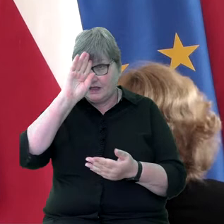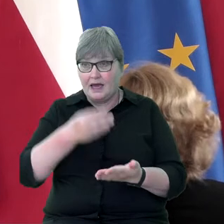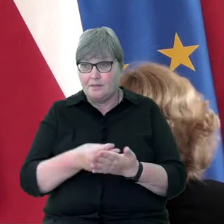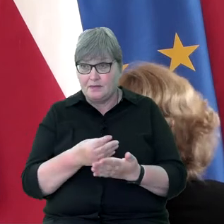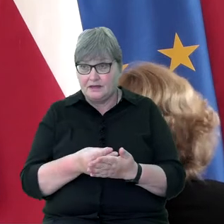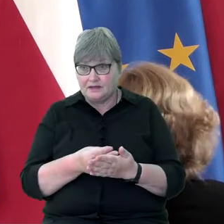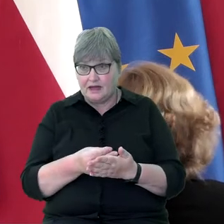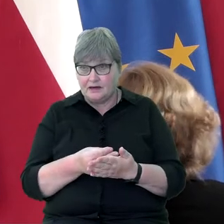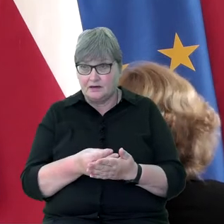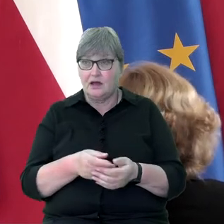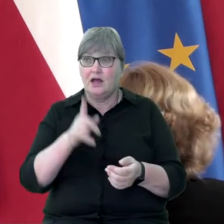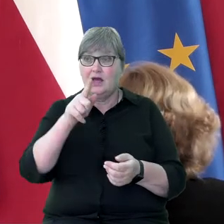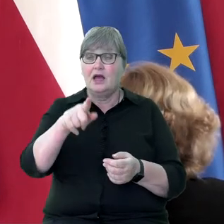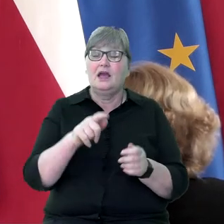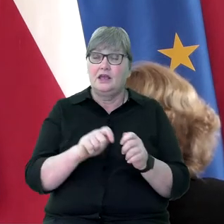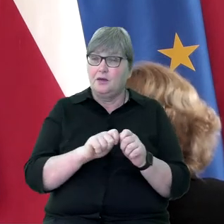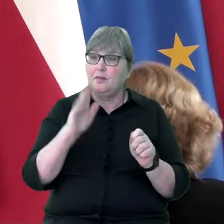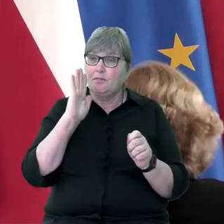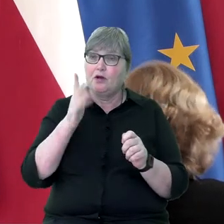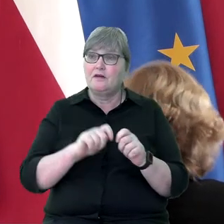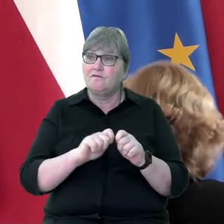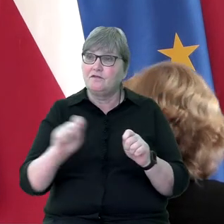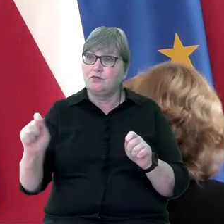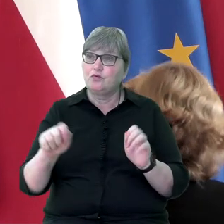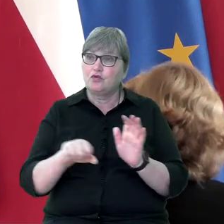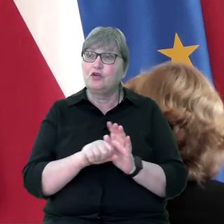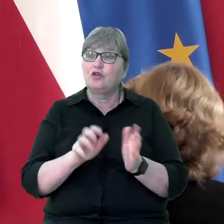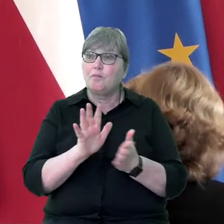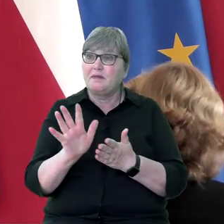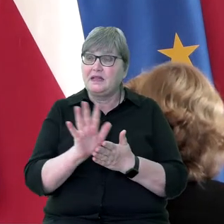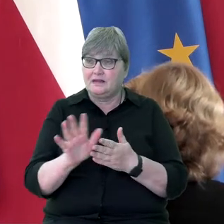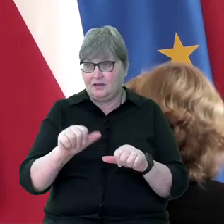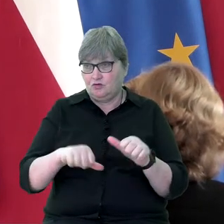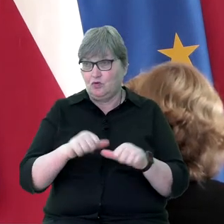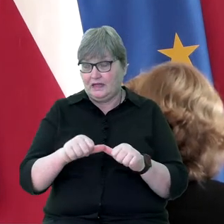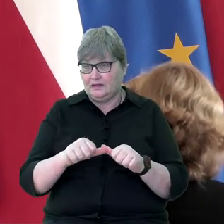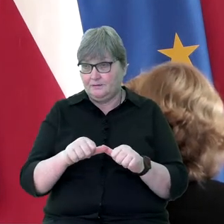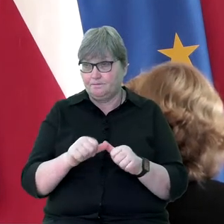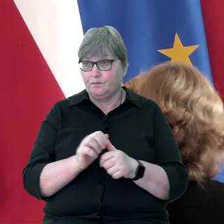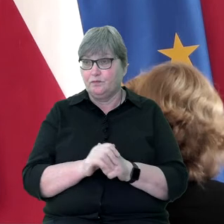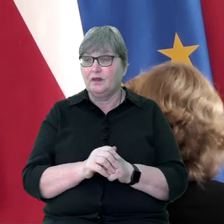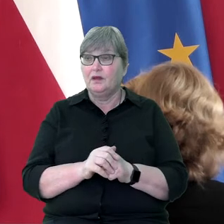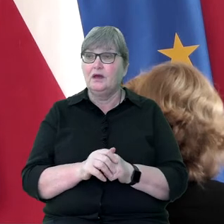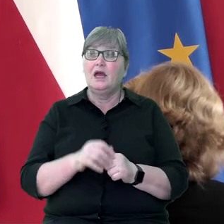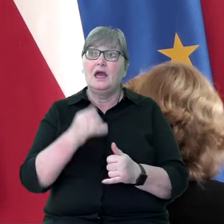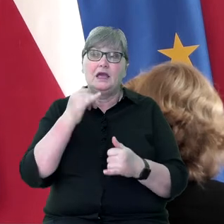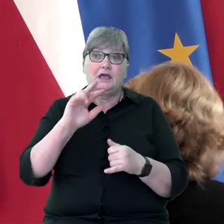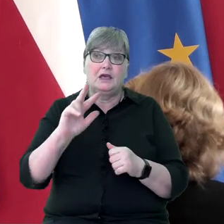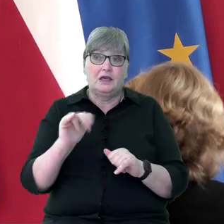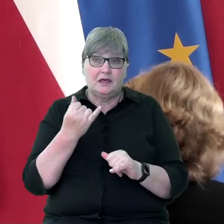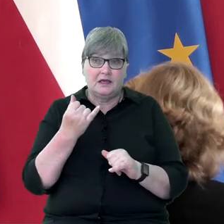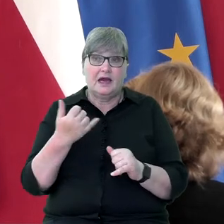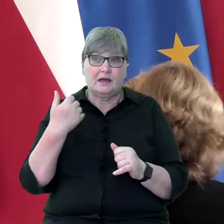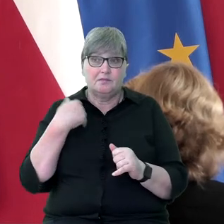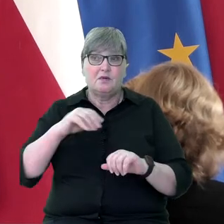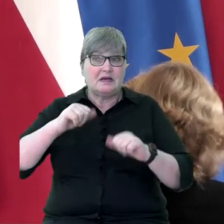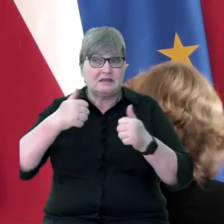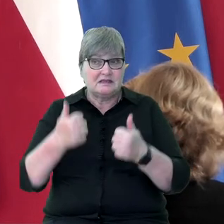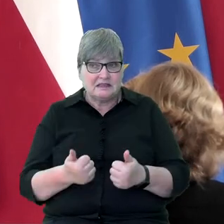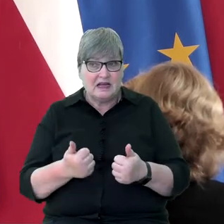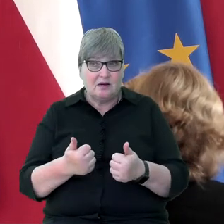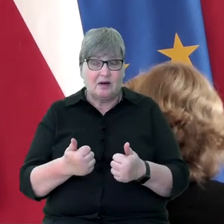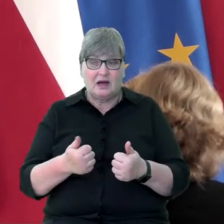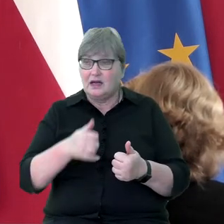okres do 15 lat. Ale proszę zauważyć, w przypadku gdy trwała niezdolność do pracy wynikała